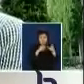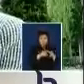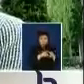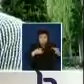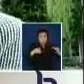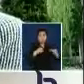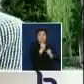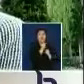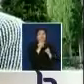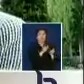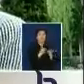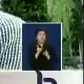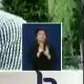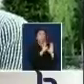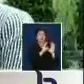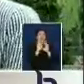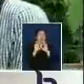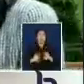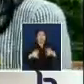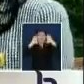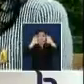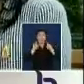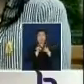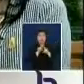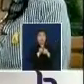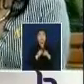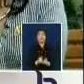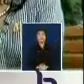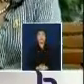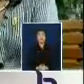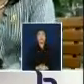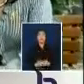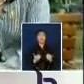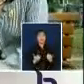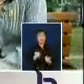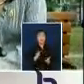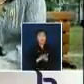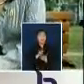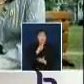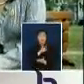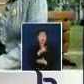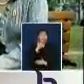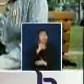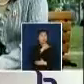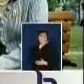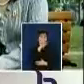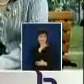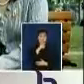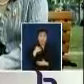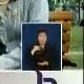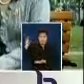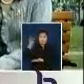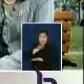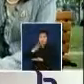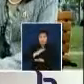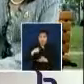ค่ะ ค่ะทีนี้สำหรับการเดินทางครั้งนี้เนี่ยมีนักสืบพิมพ์ก็ลงรายการมาของท่านมากนะ